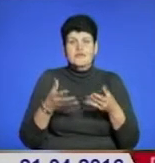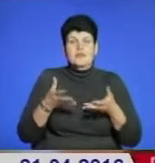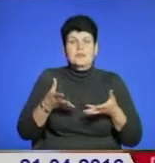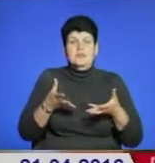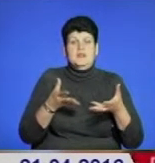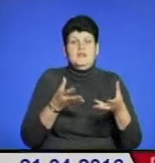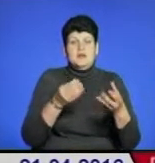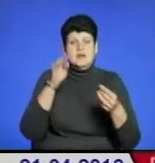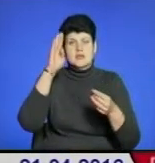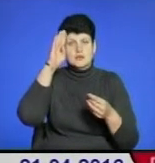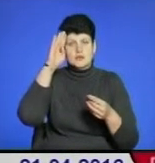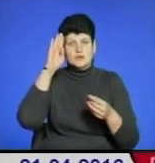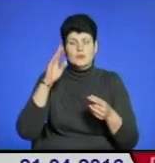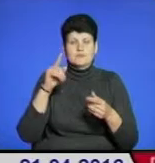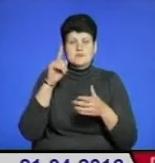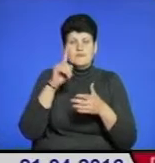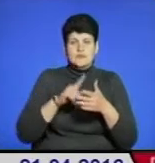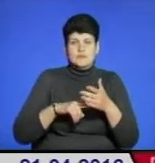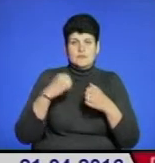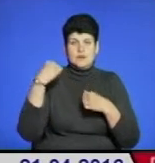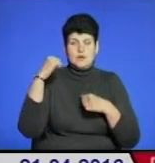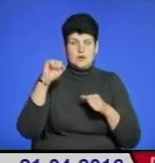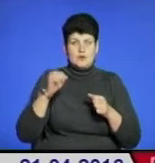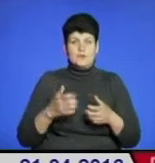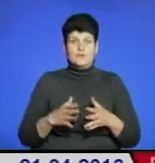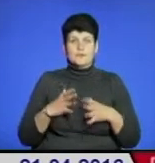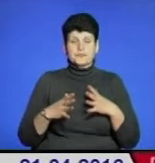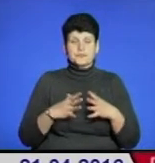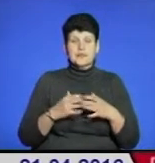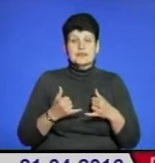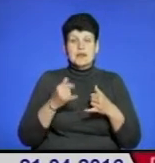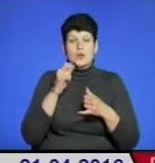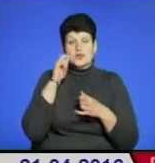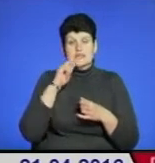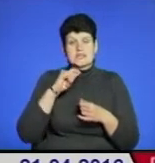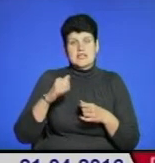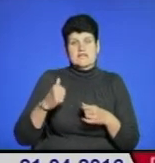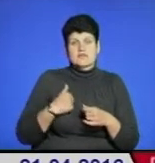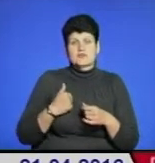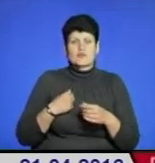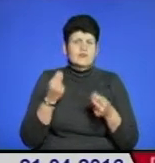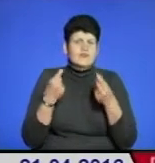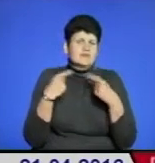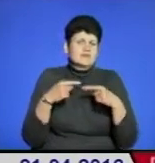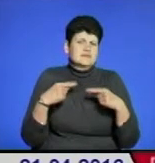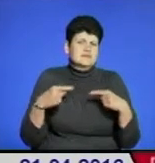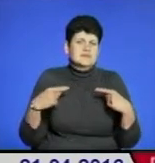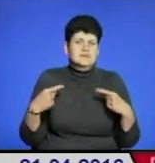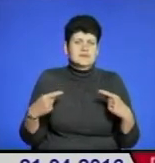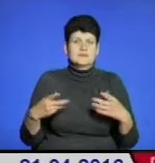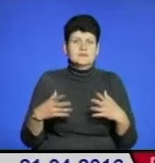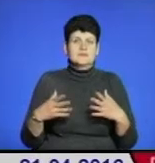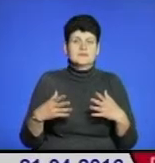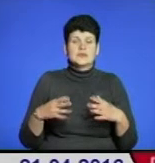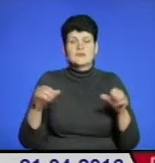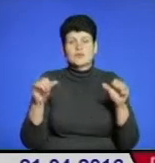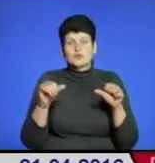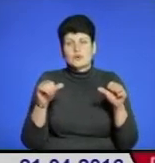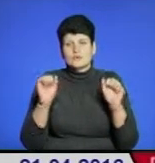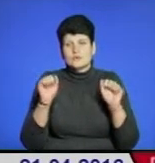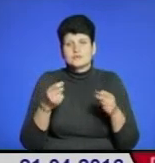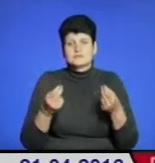в перемогу. Для українських військових, то ми граємо як в будь-яких приміщеннях, там, починаючи від столової,